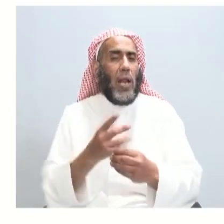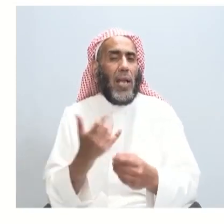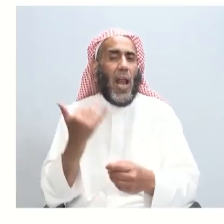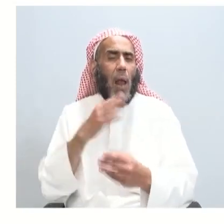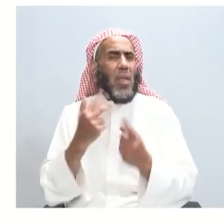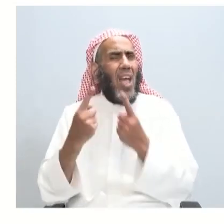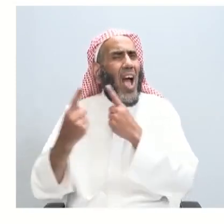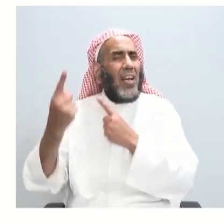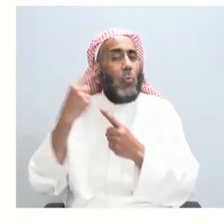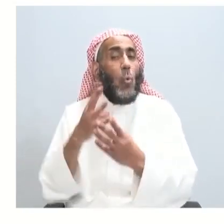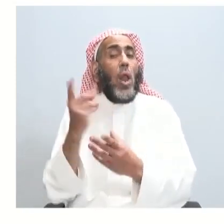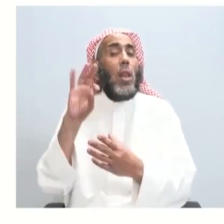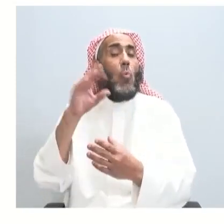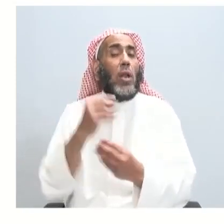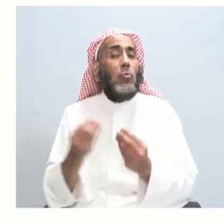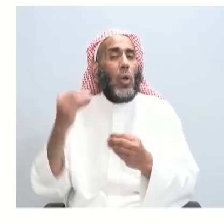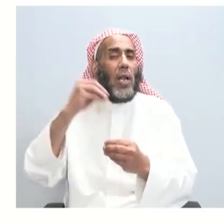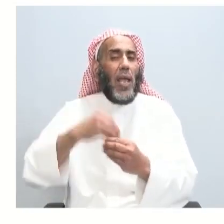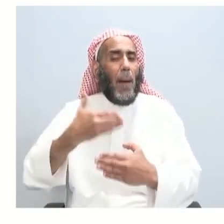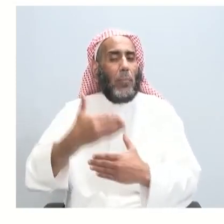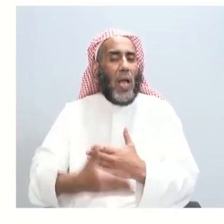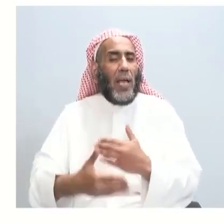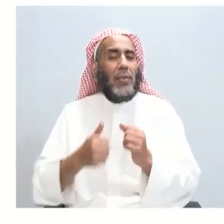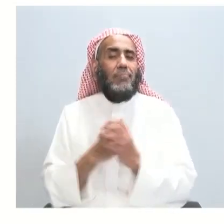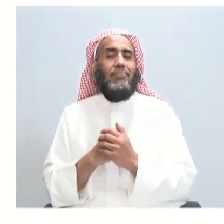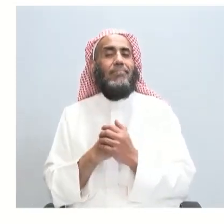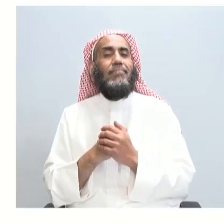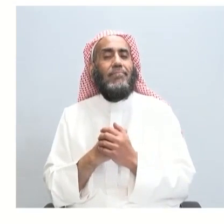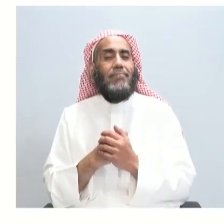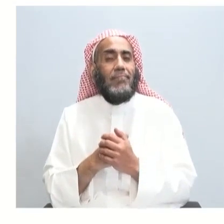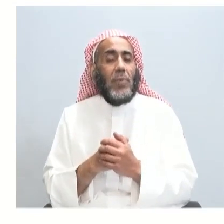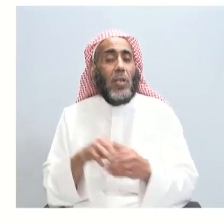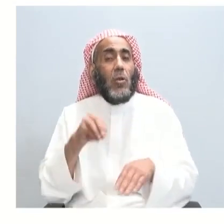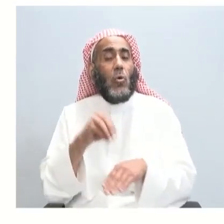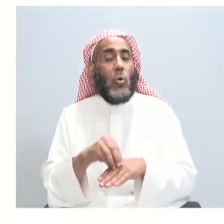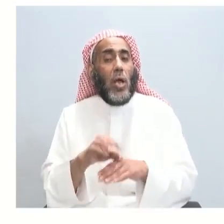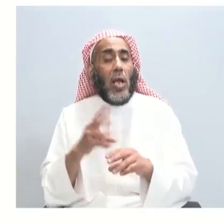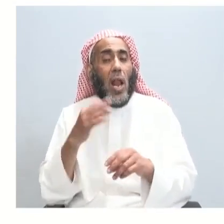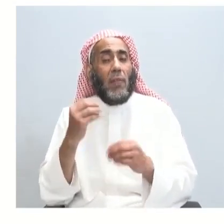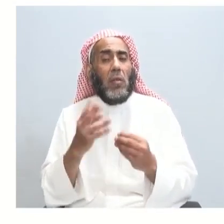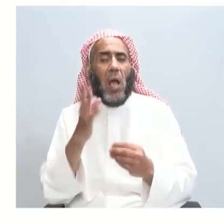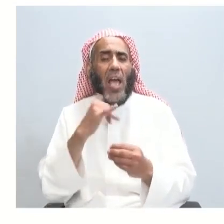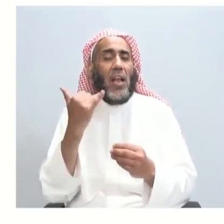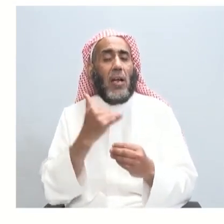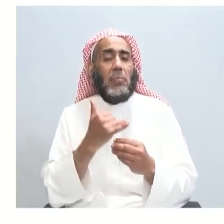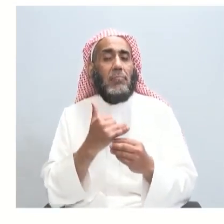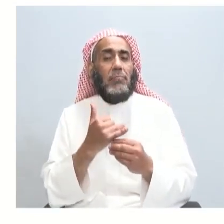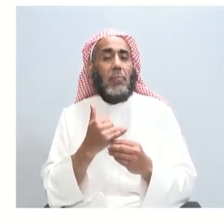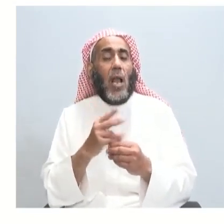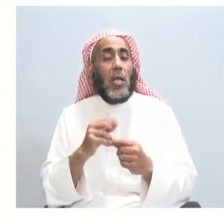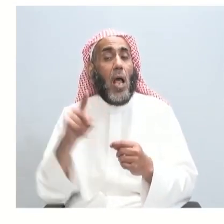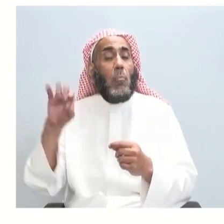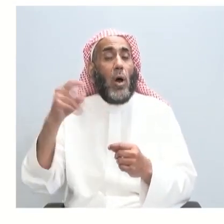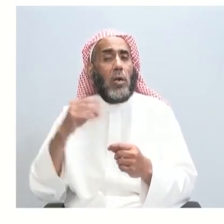قديما والمولد نقل اليها متاخرا اذا هنا كلا اللفظين غير عربي لكن